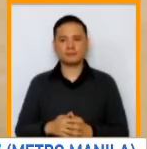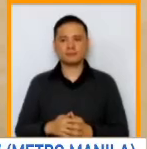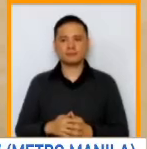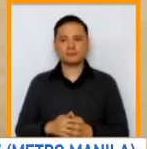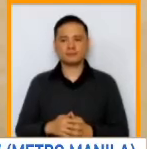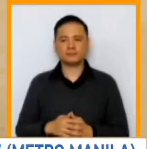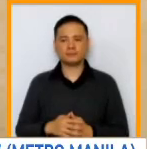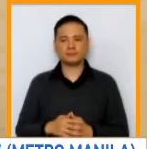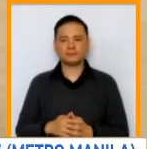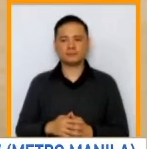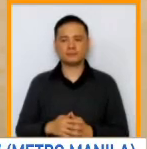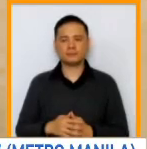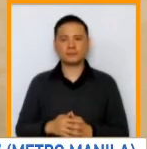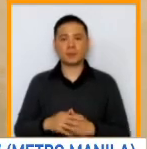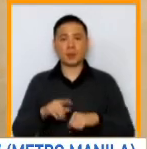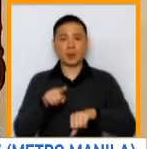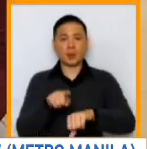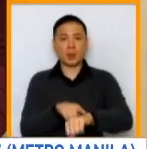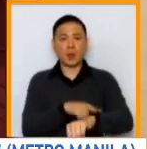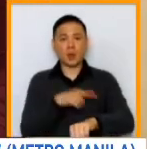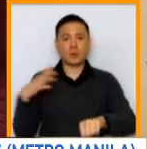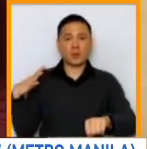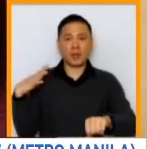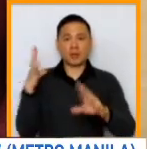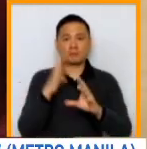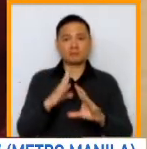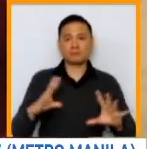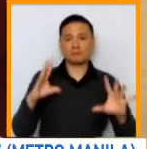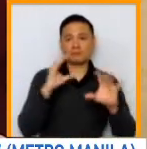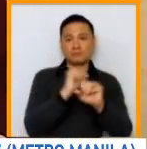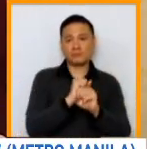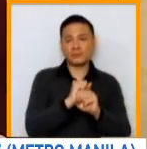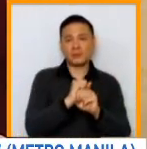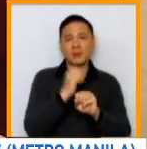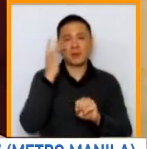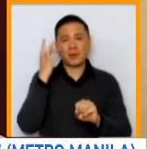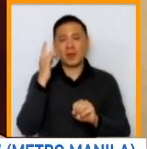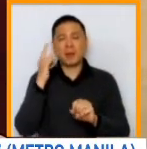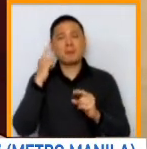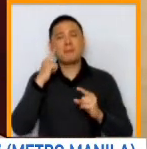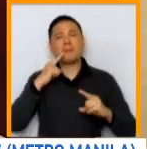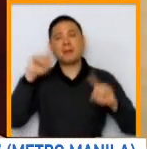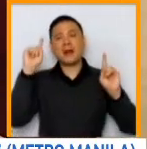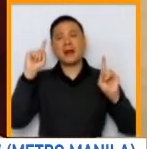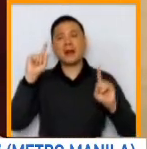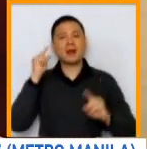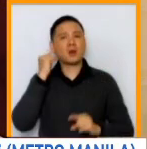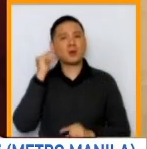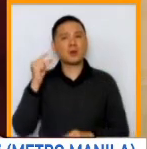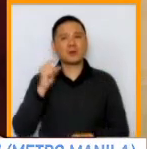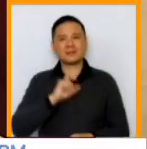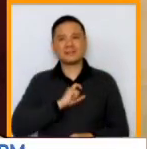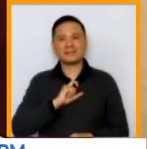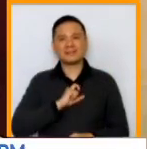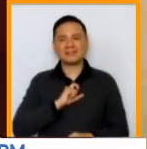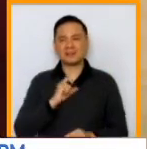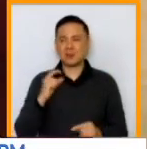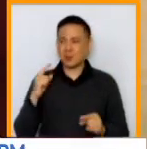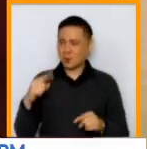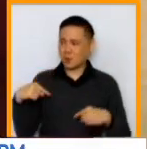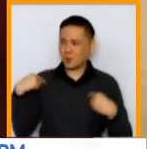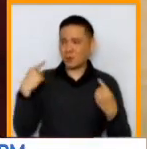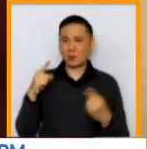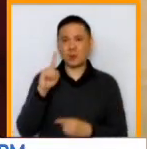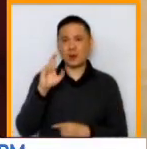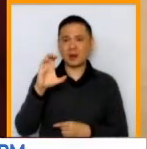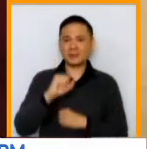The long wait is over na nga po dahil may gintong medalya na ang Pilipinas sa Olympics matapos ang halos isang siglo. Balikan po